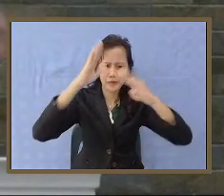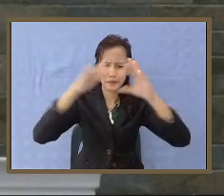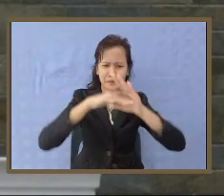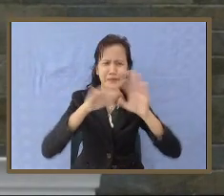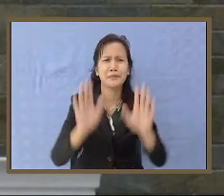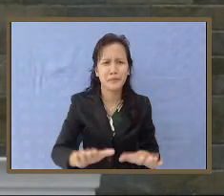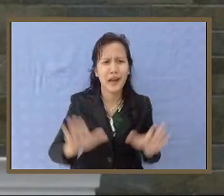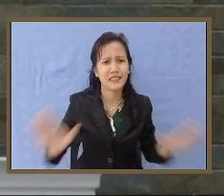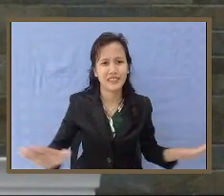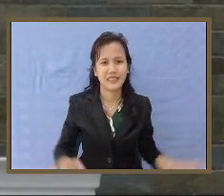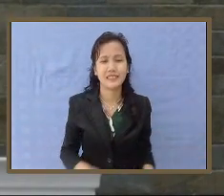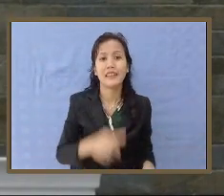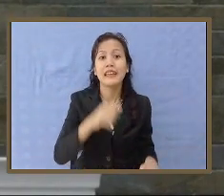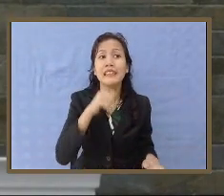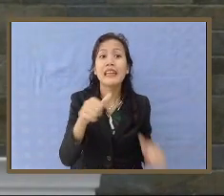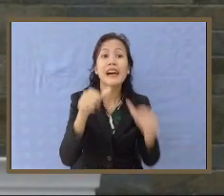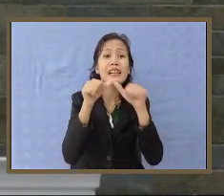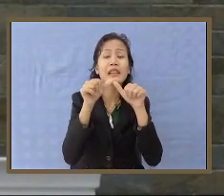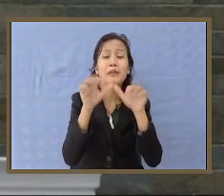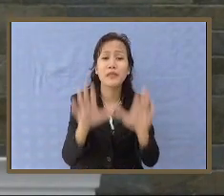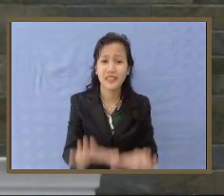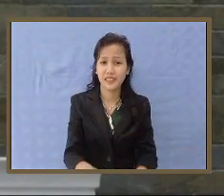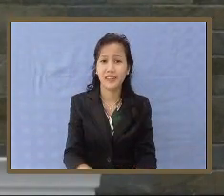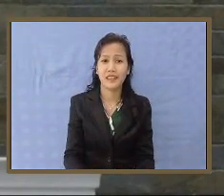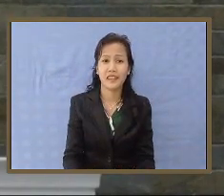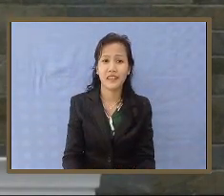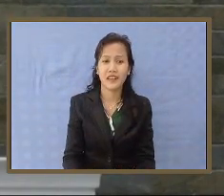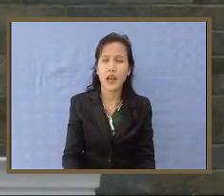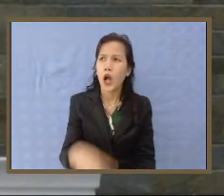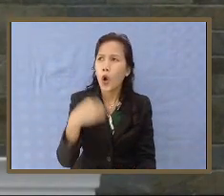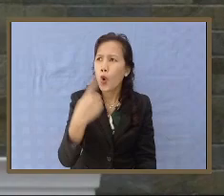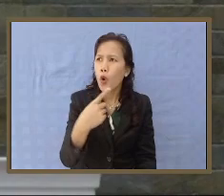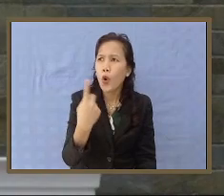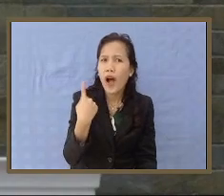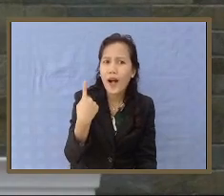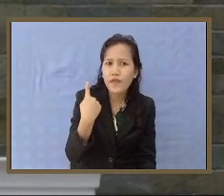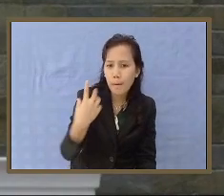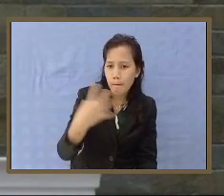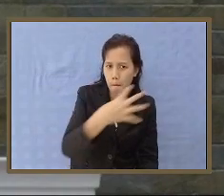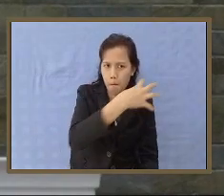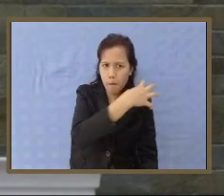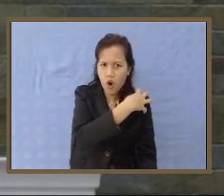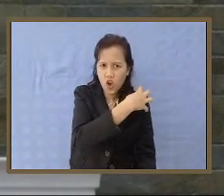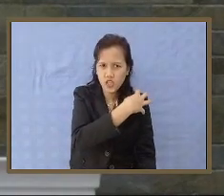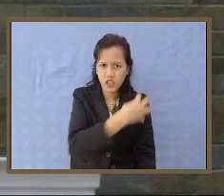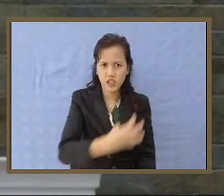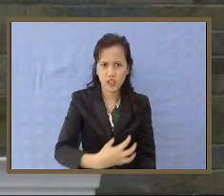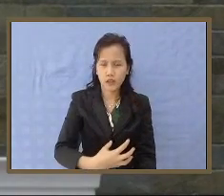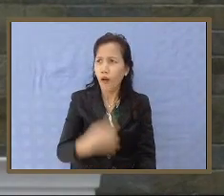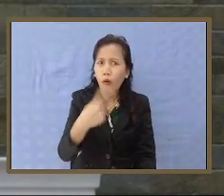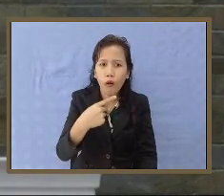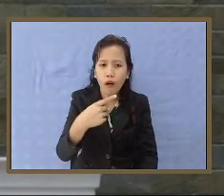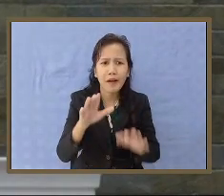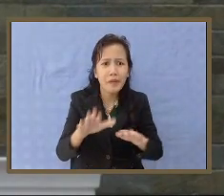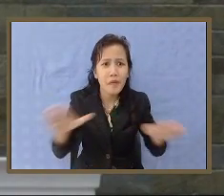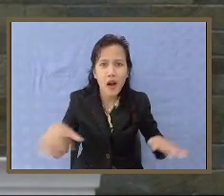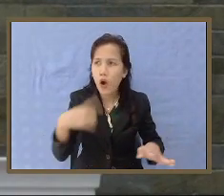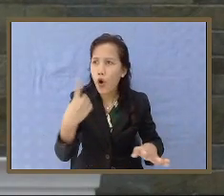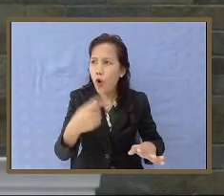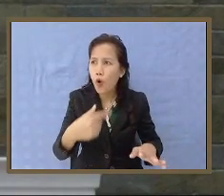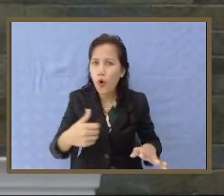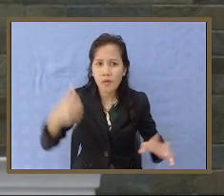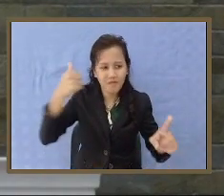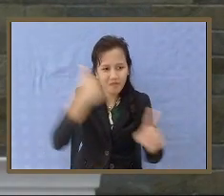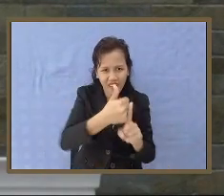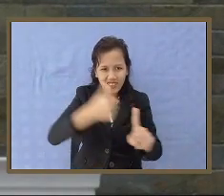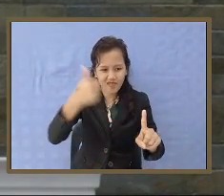Hindi na blessing. Sino ngayon ang parang may boses na sa loob ng tahanan? Mga anak. Sino ngayon ang nananakit na sa mga magulang?